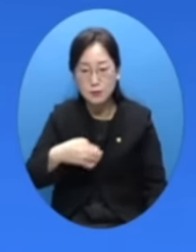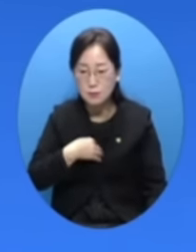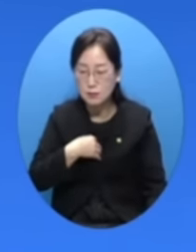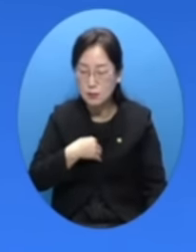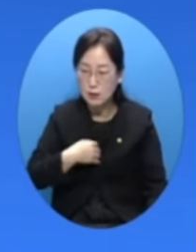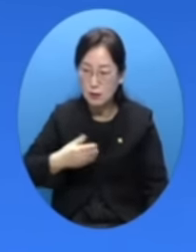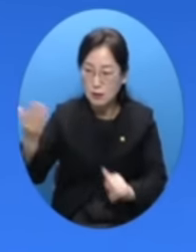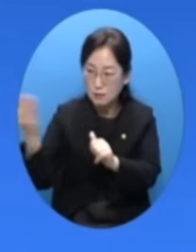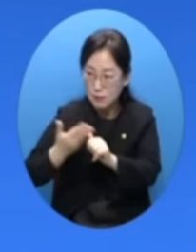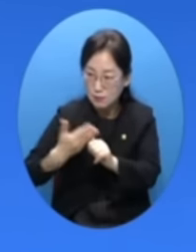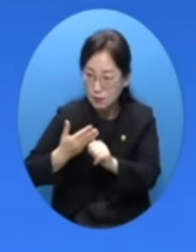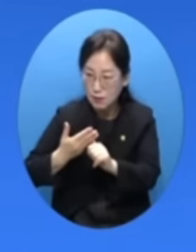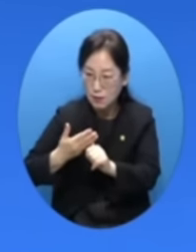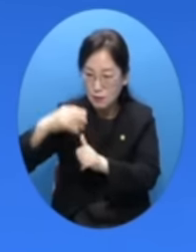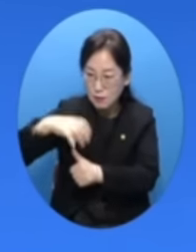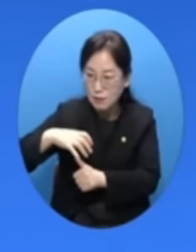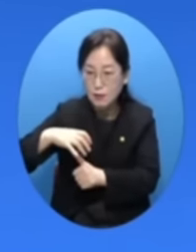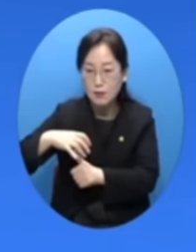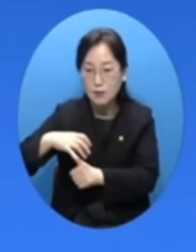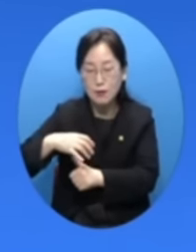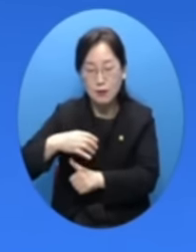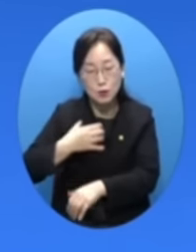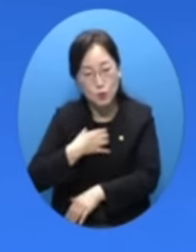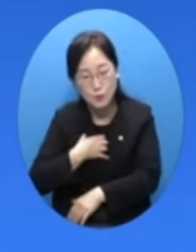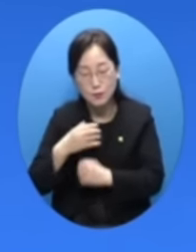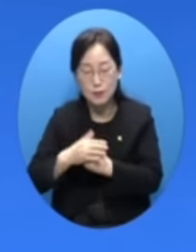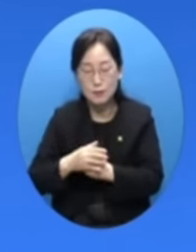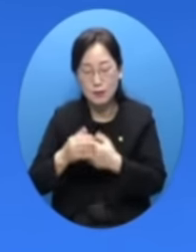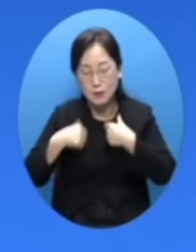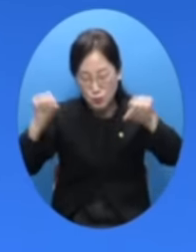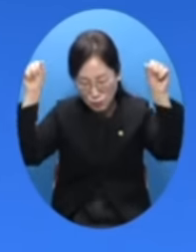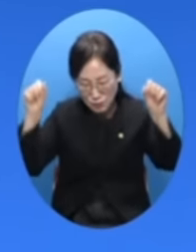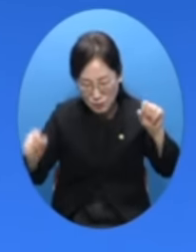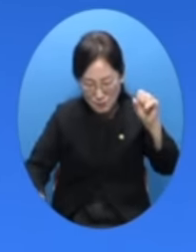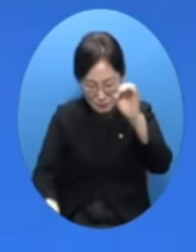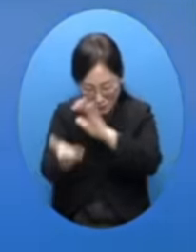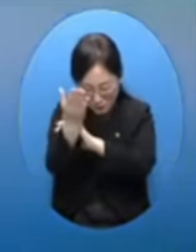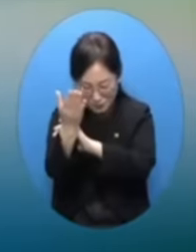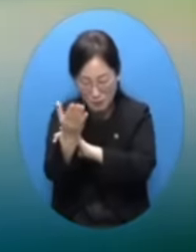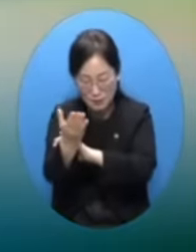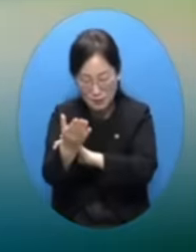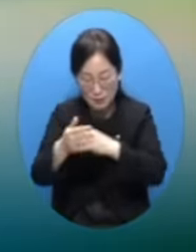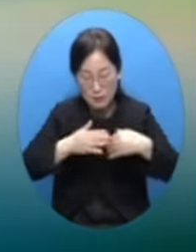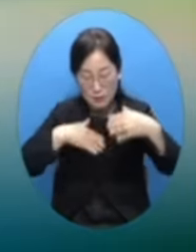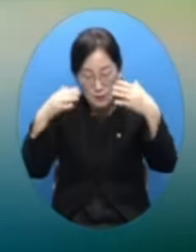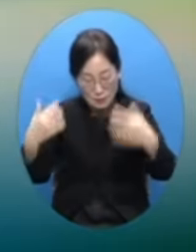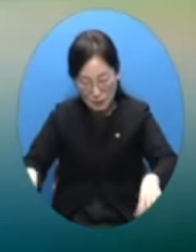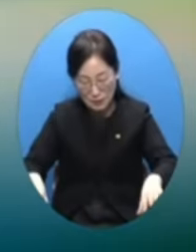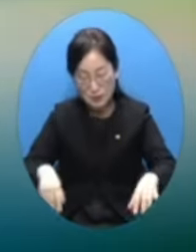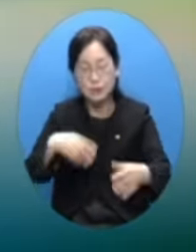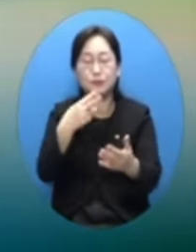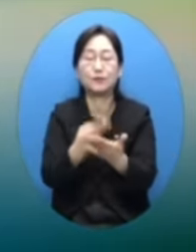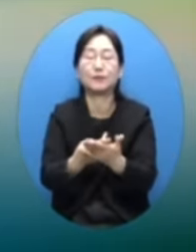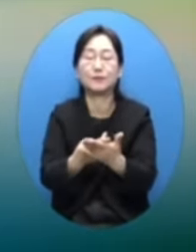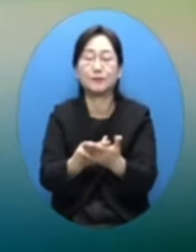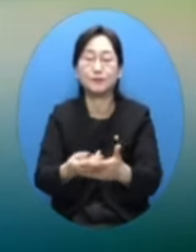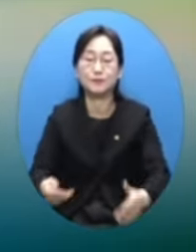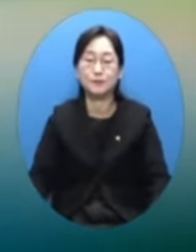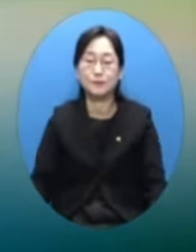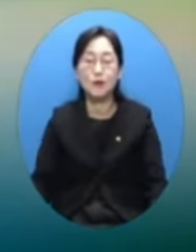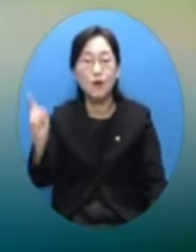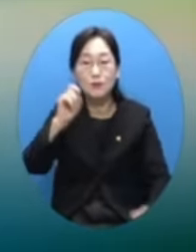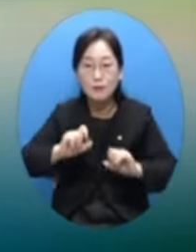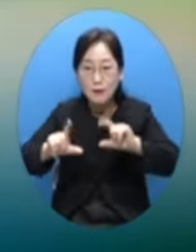더러우니까 이제 모든 걸 포기하고 이제 모든 거 다 끝났어 하고 지쳐서 누워 있었습니다. 어느